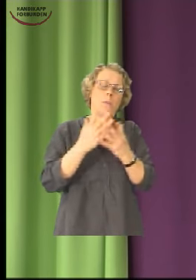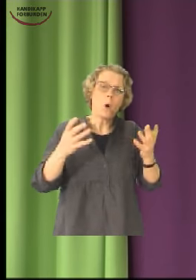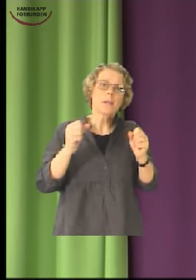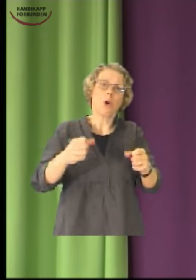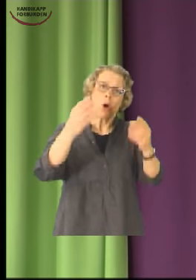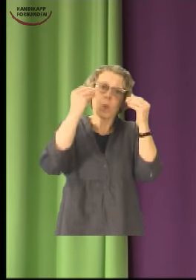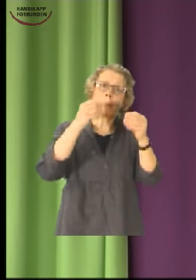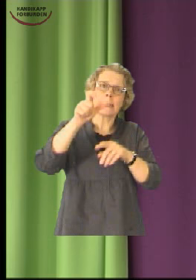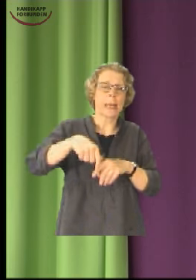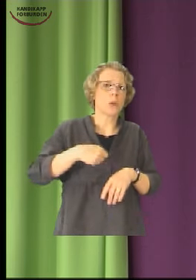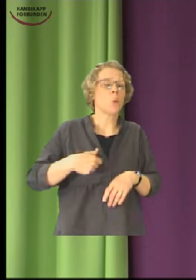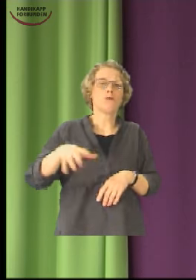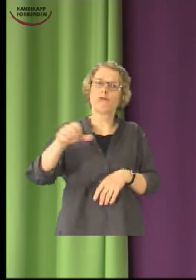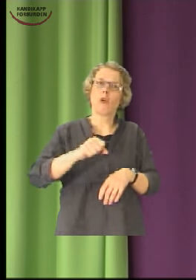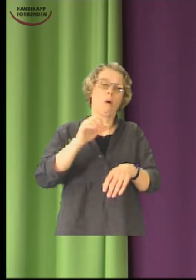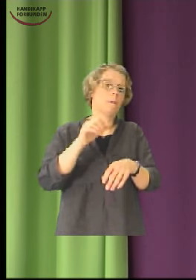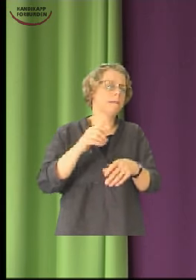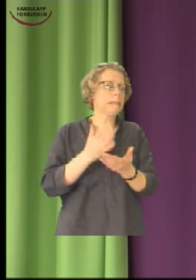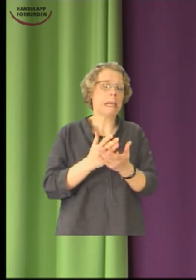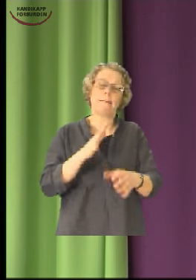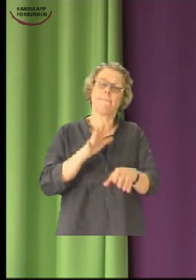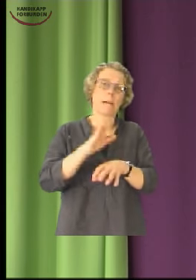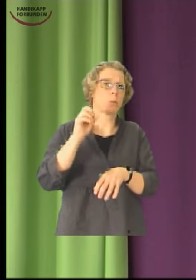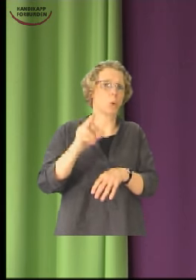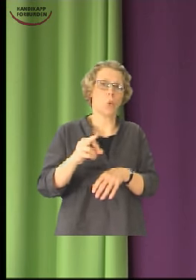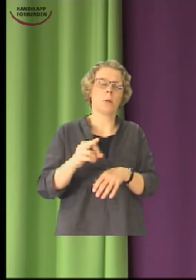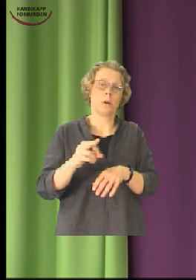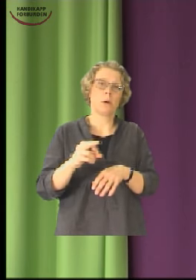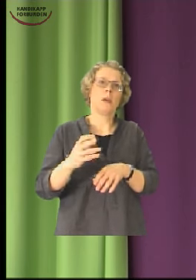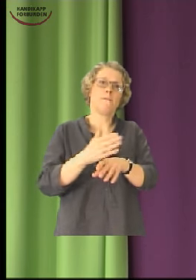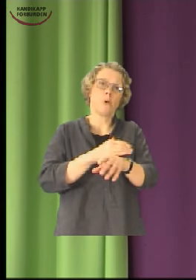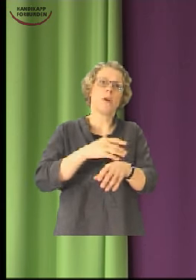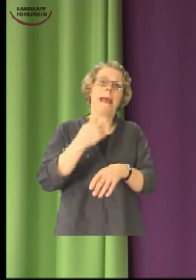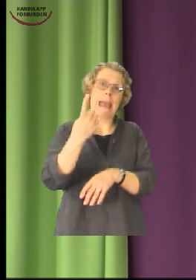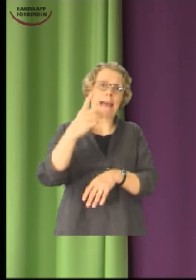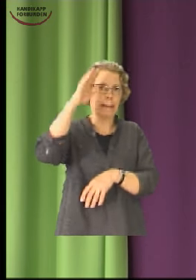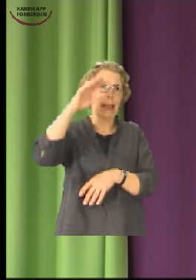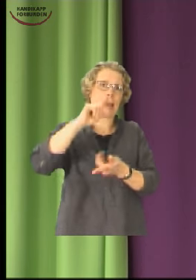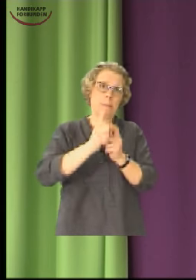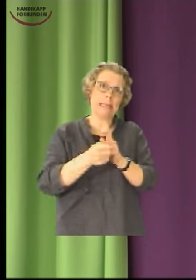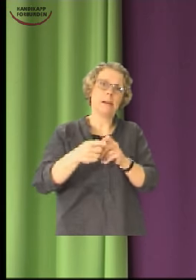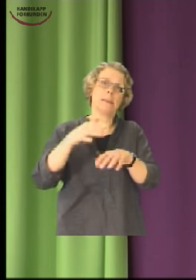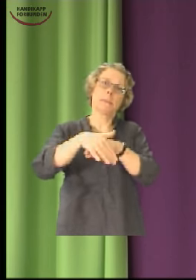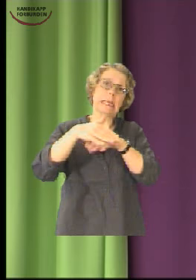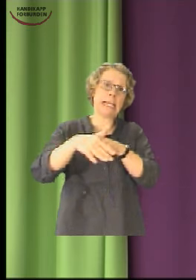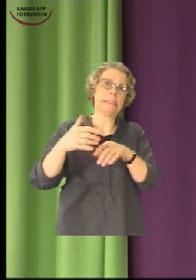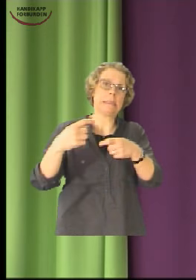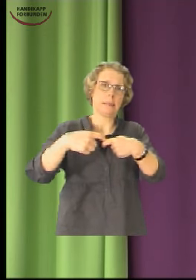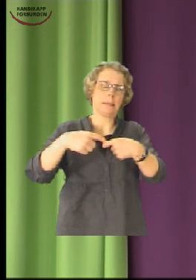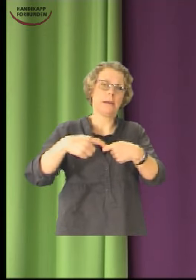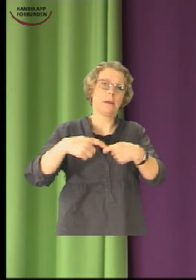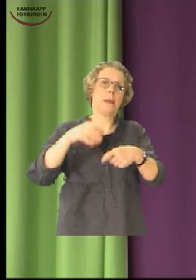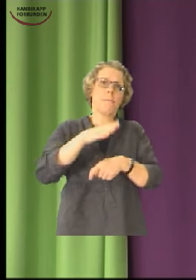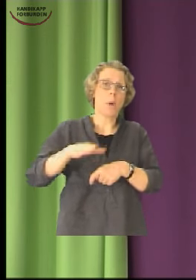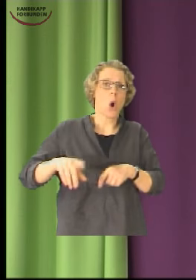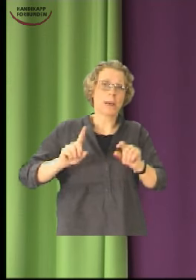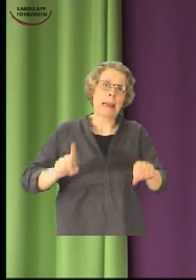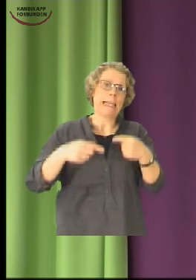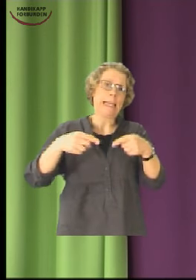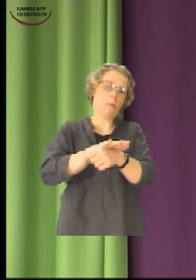Man kan räkna 15 år innan för att få fram en läkare som är specialist inom barnallergologi